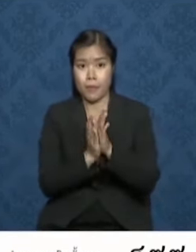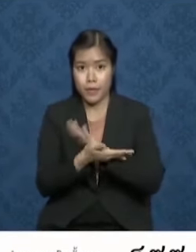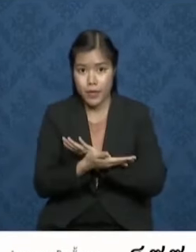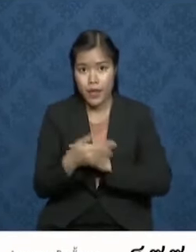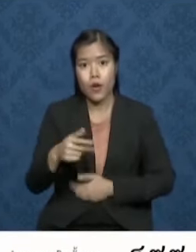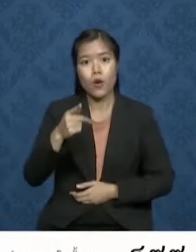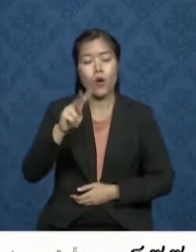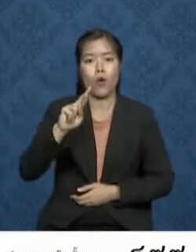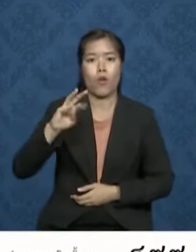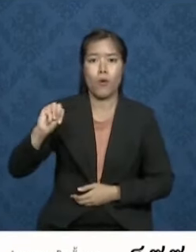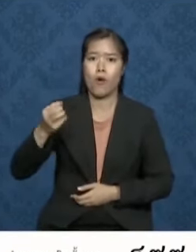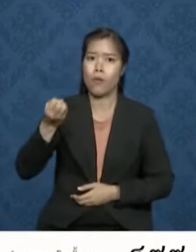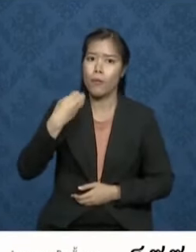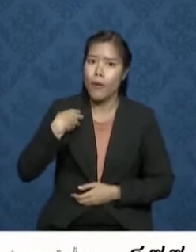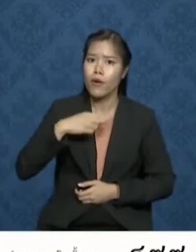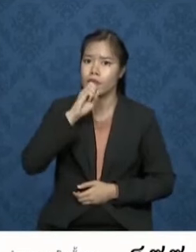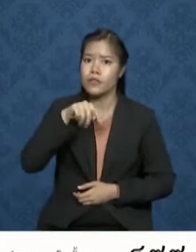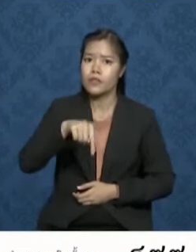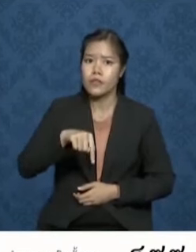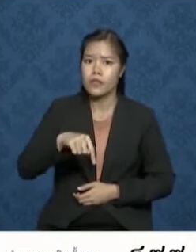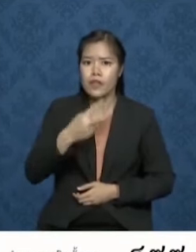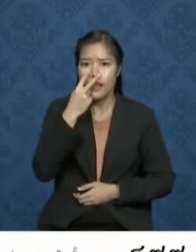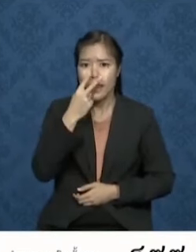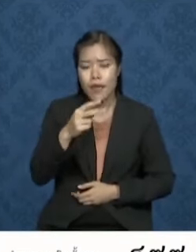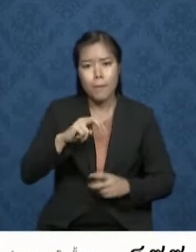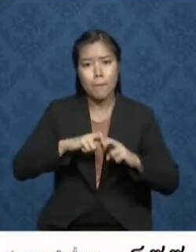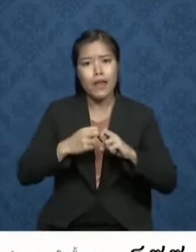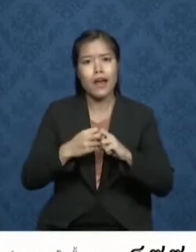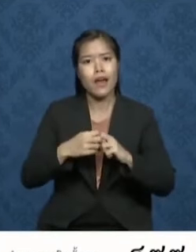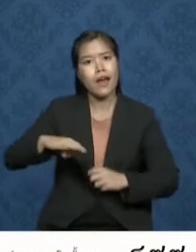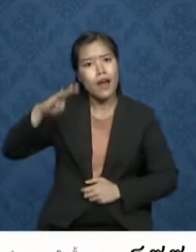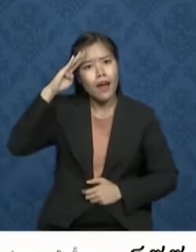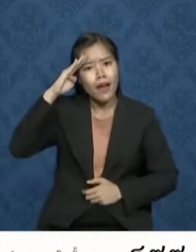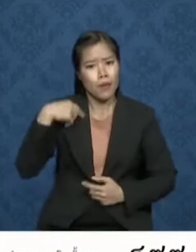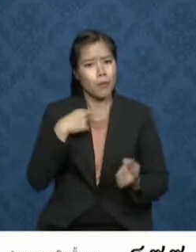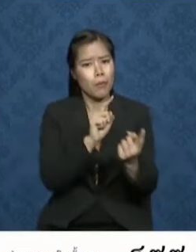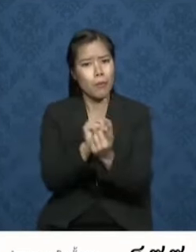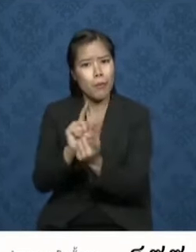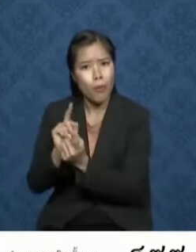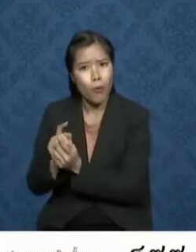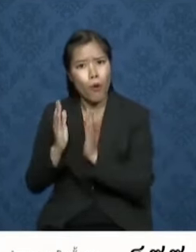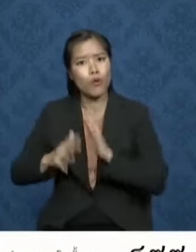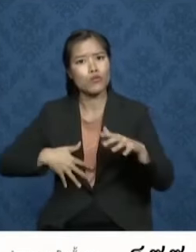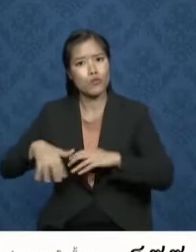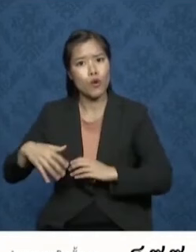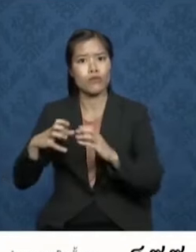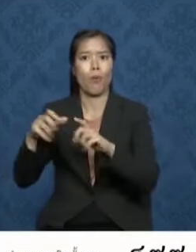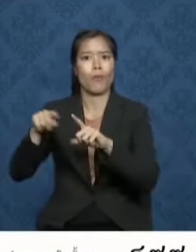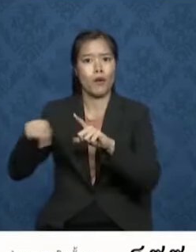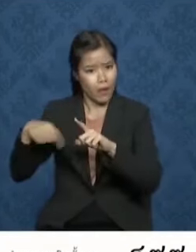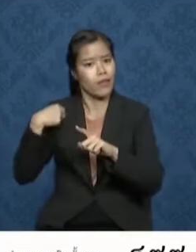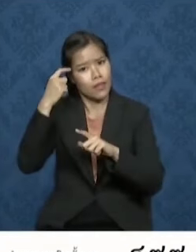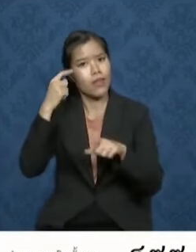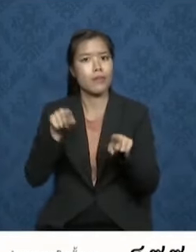สภาแห่งนี้ภาพรวมดูแล้วก็เหมือนท่านเนี่ยจะมองเห็นปัญหาของกองทัพไม่ต่างจากพวกผมหรือพรรคเก้าวไกลหรือประชาชนทั่วไปมองผมอยากจะ